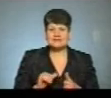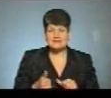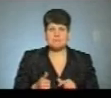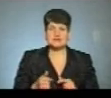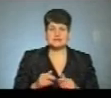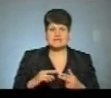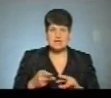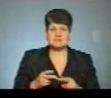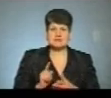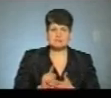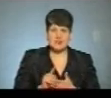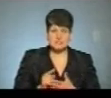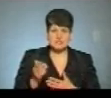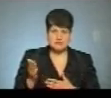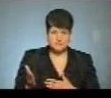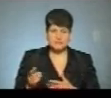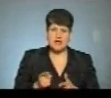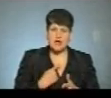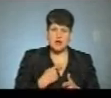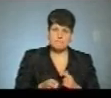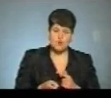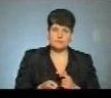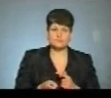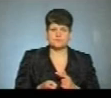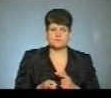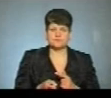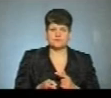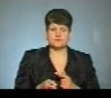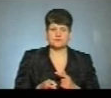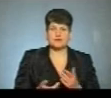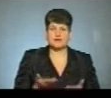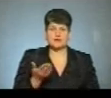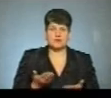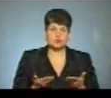в управлінні соціального захисту. Або якщо